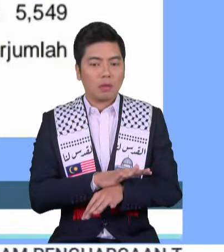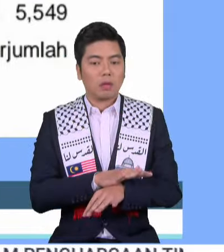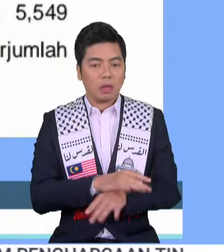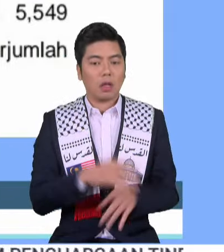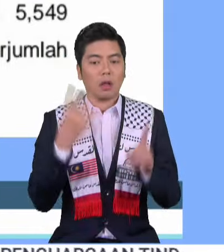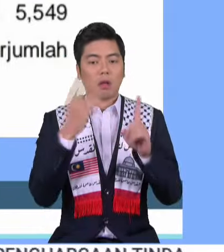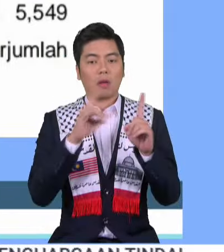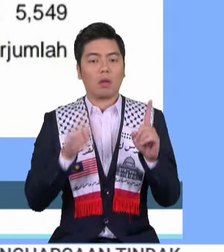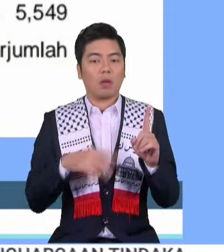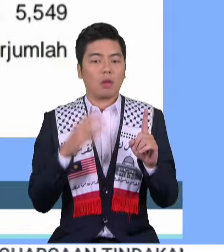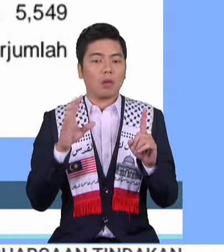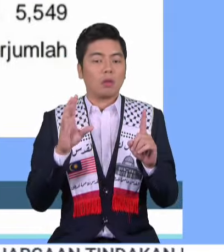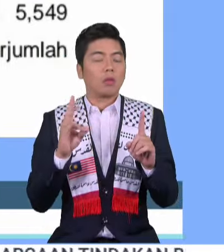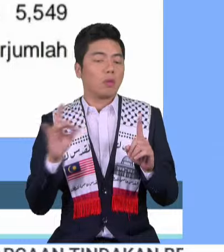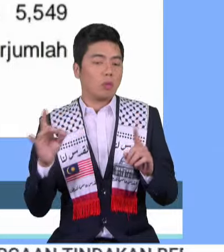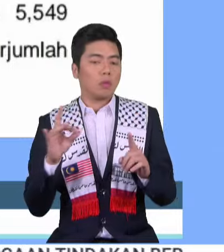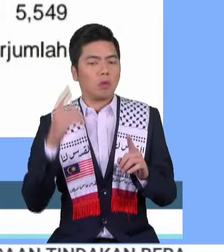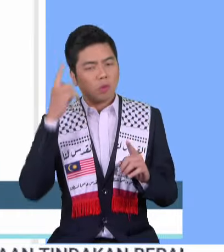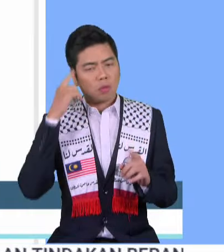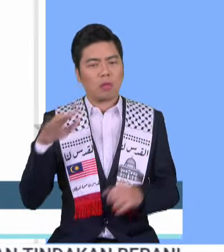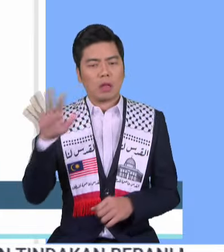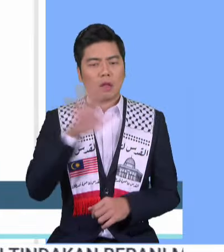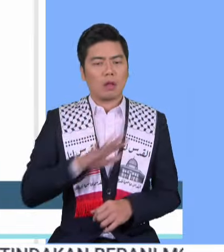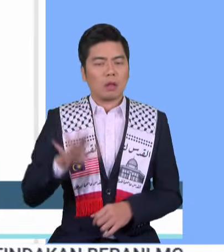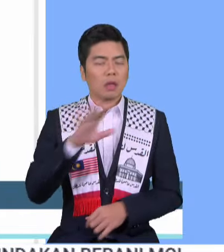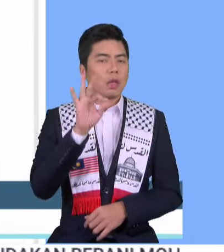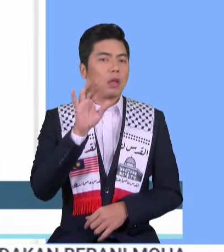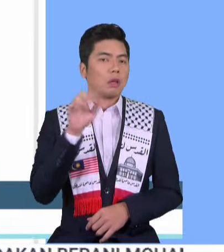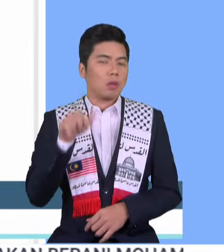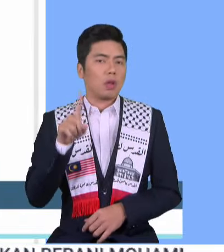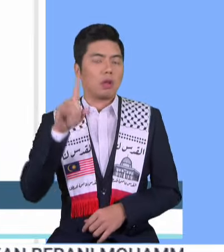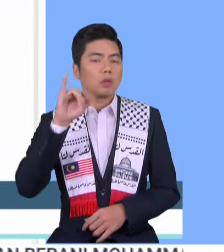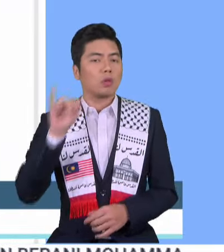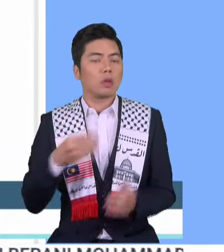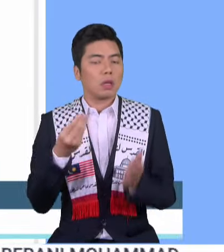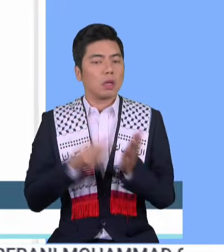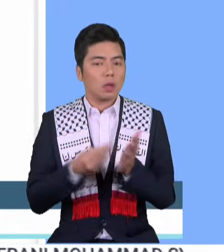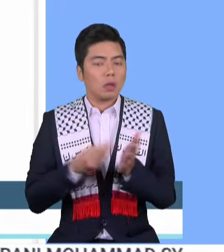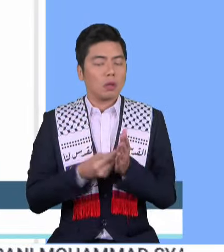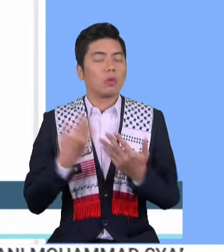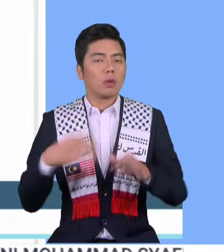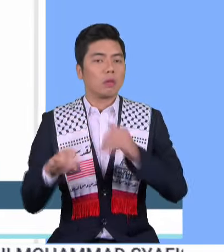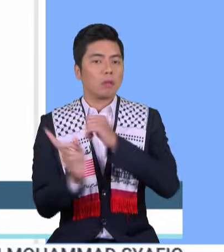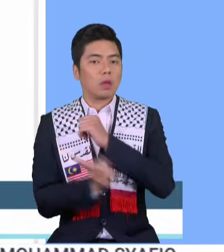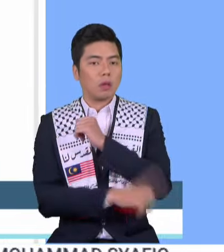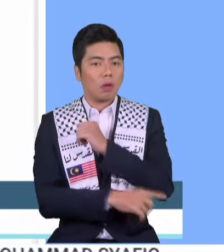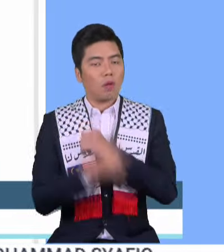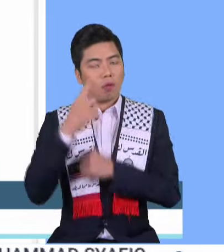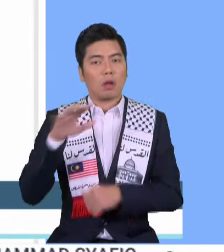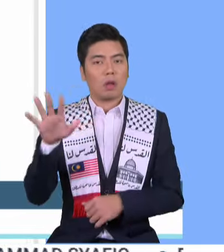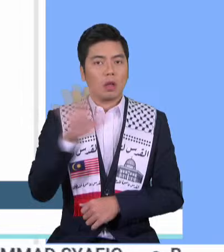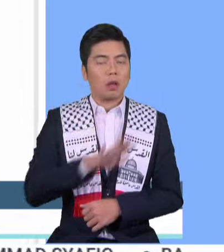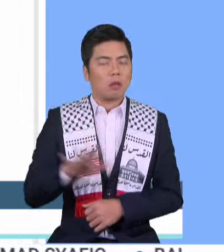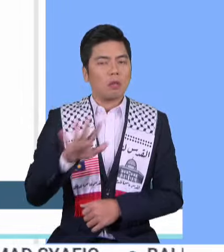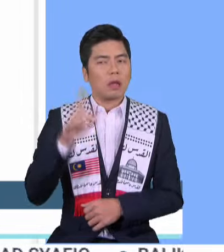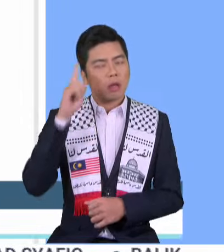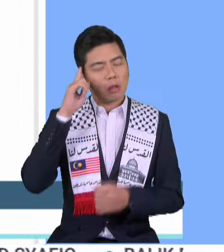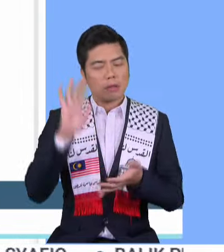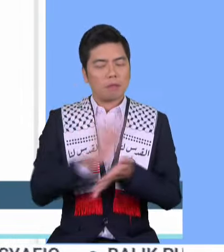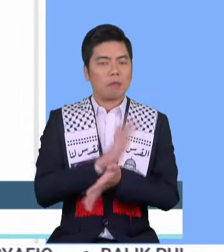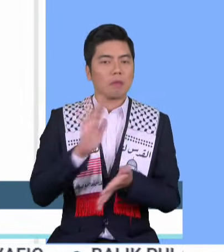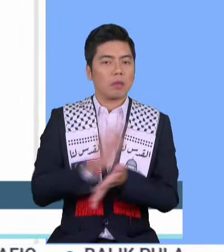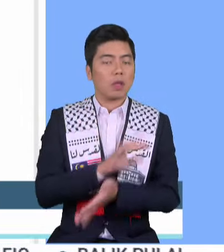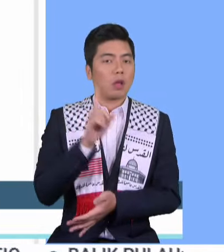3,816 tawaran kompaun bernilai 1.91 juta ringgit telah dikeluarkan dengan purata RM500